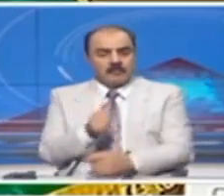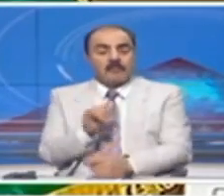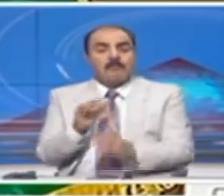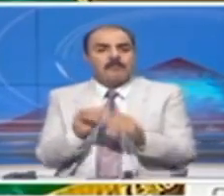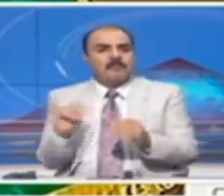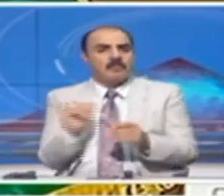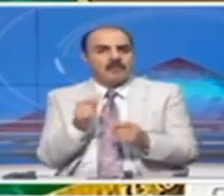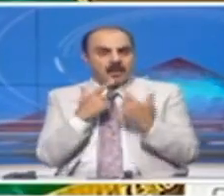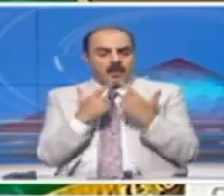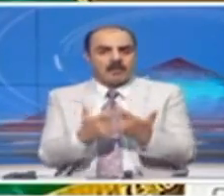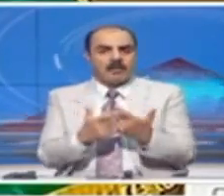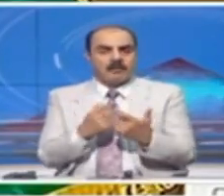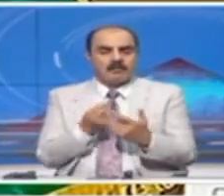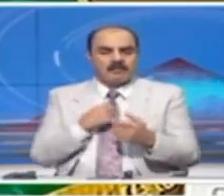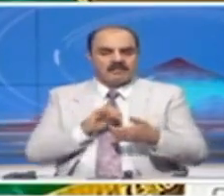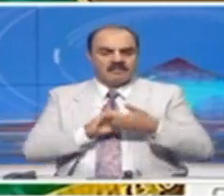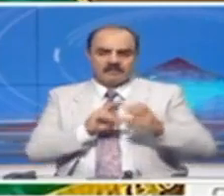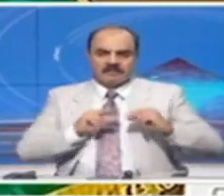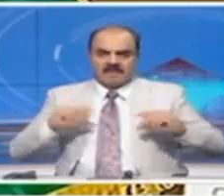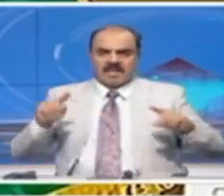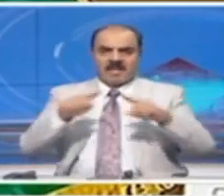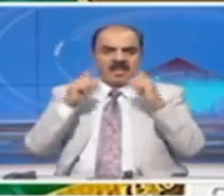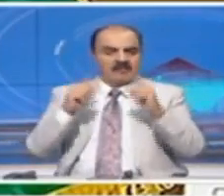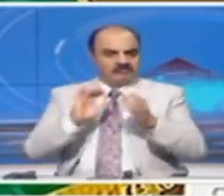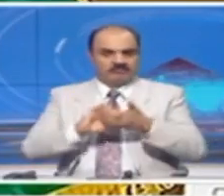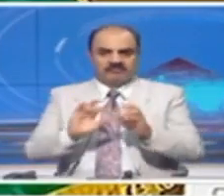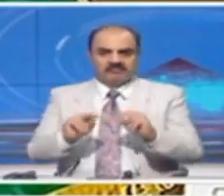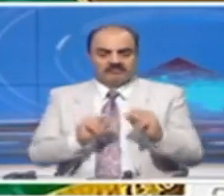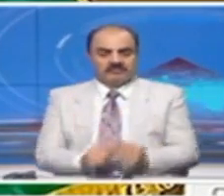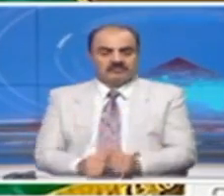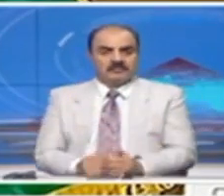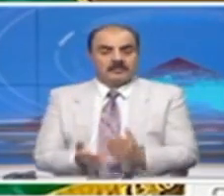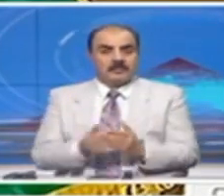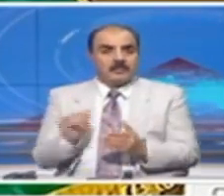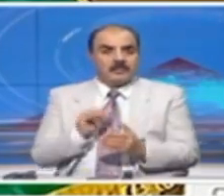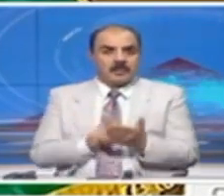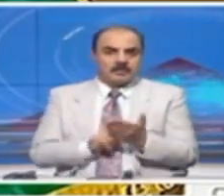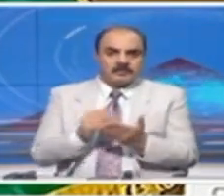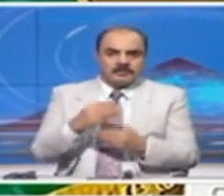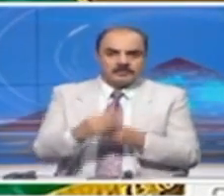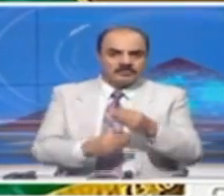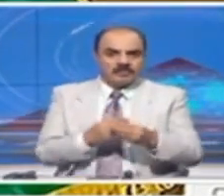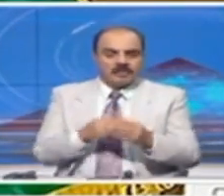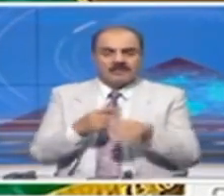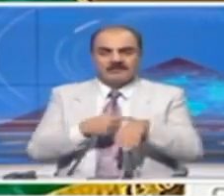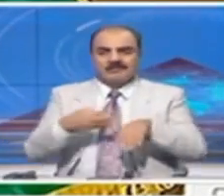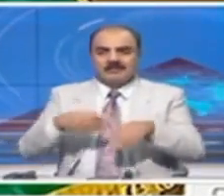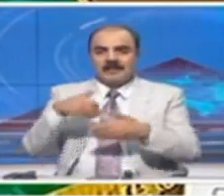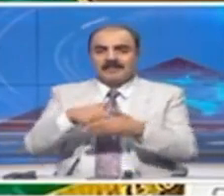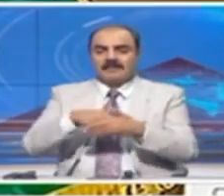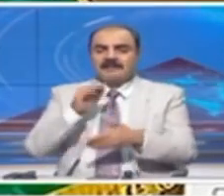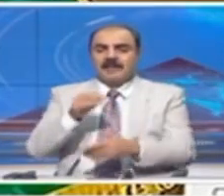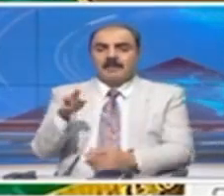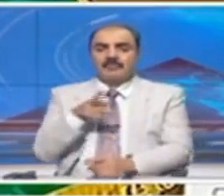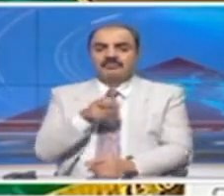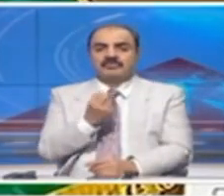مصر تتفق مع المجتمع الدولي تماما على أهمية الالتزام بالتاريخ المحدد لإجراء